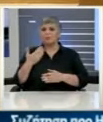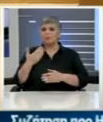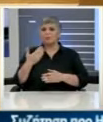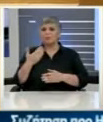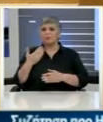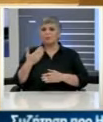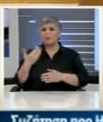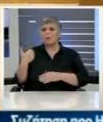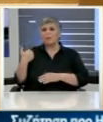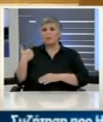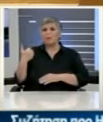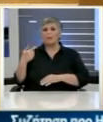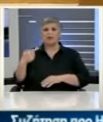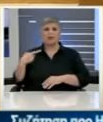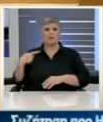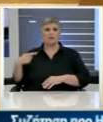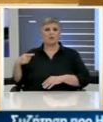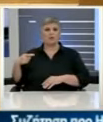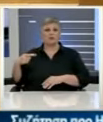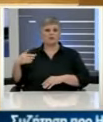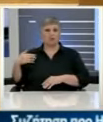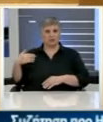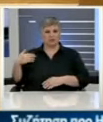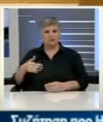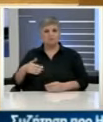λίγες εβδομάδες